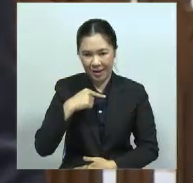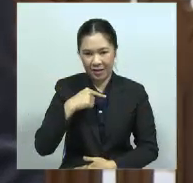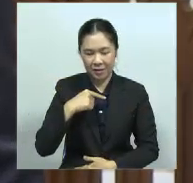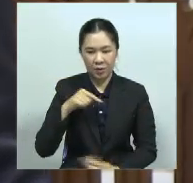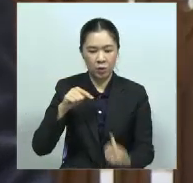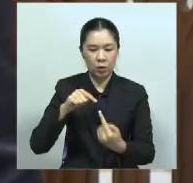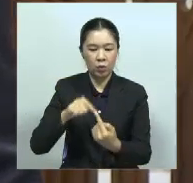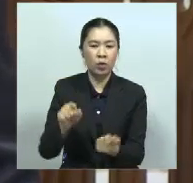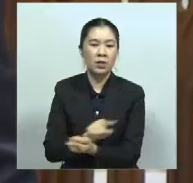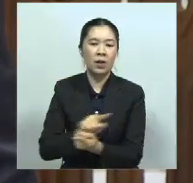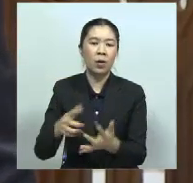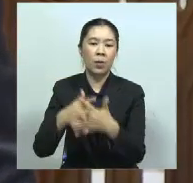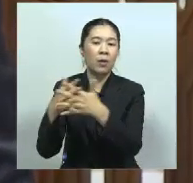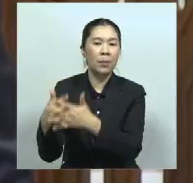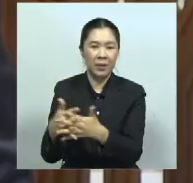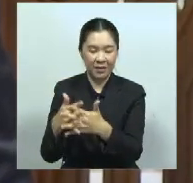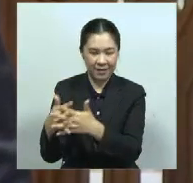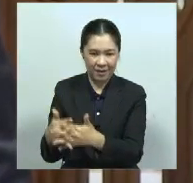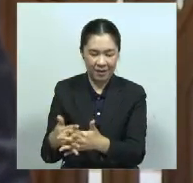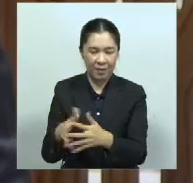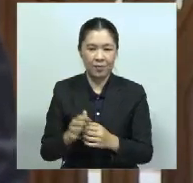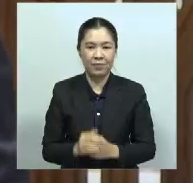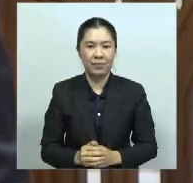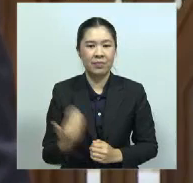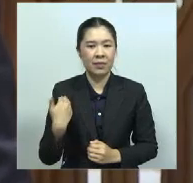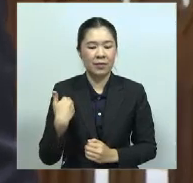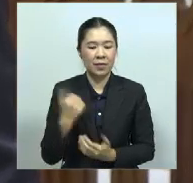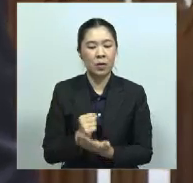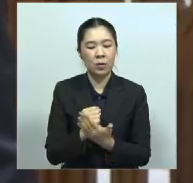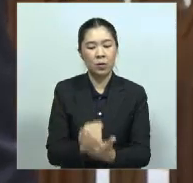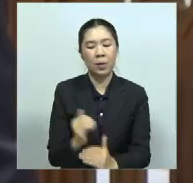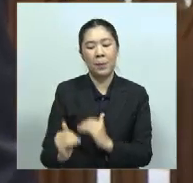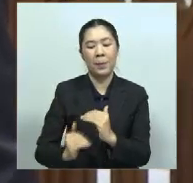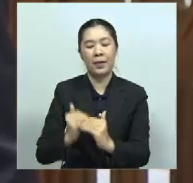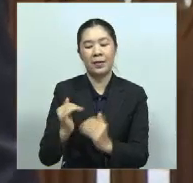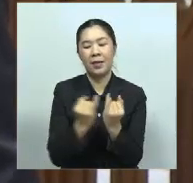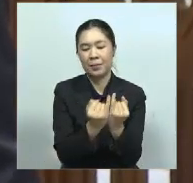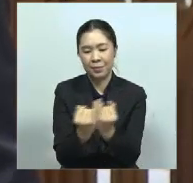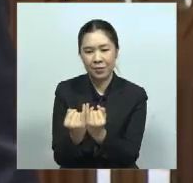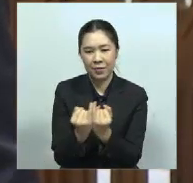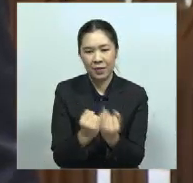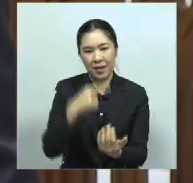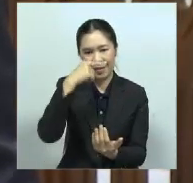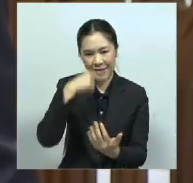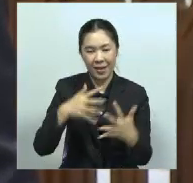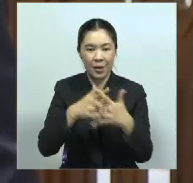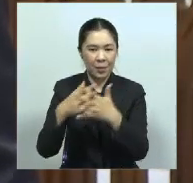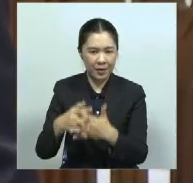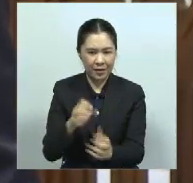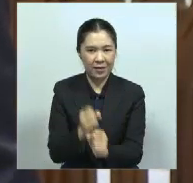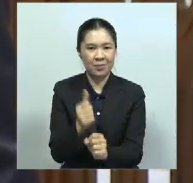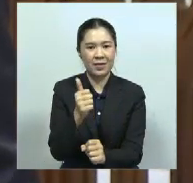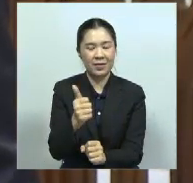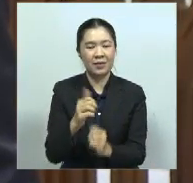ยในสังคมสหรัฐอเมริกาได้อีกทั้งยังถือว่าเป็นการช่วยพัฒนาความสัมพันธ์ระหว่าง2ประเทศอีกด้วยฟังประเ